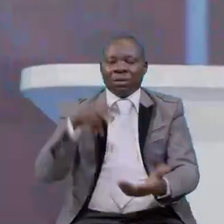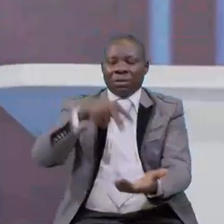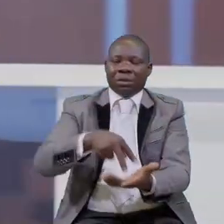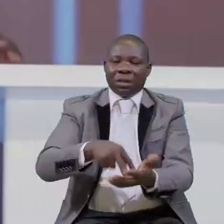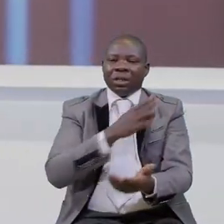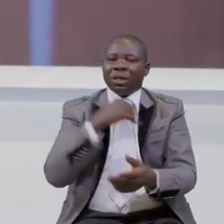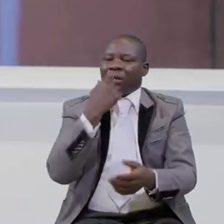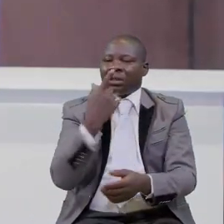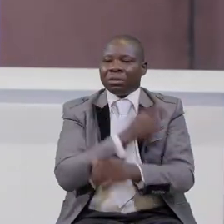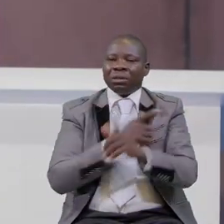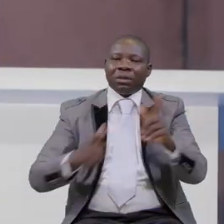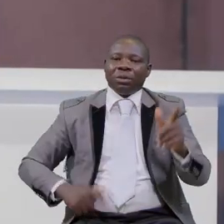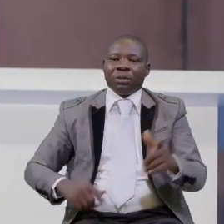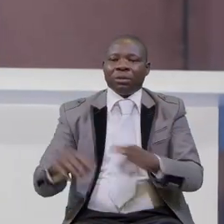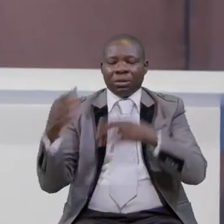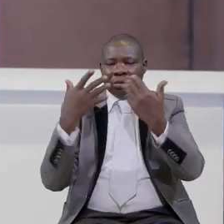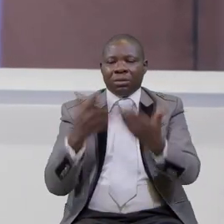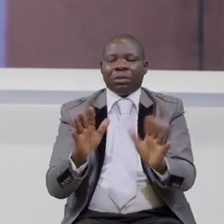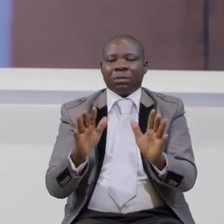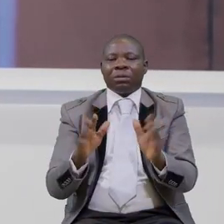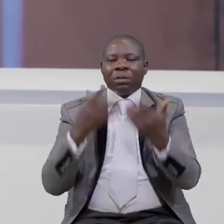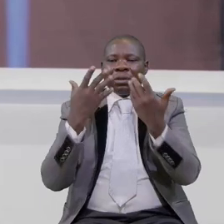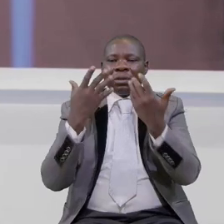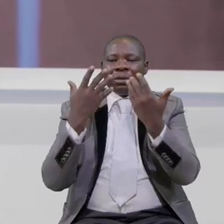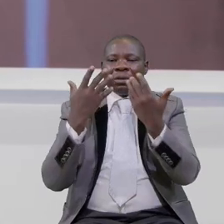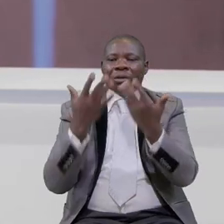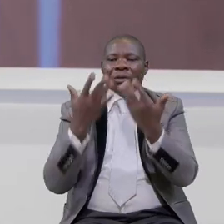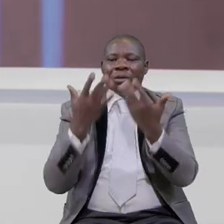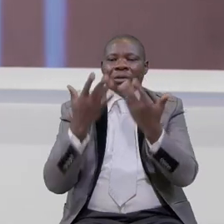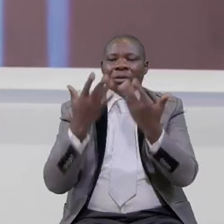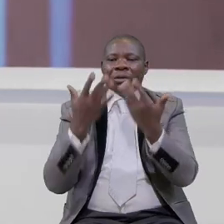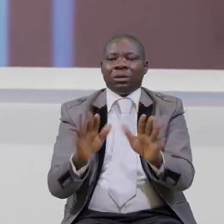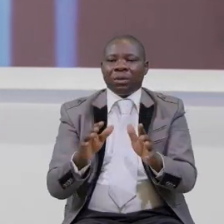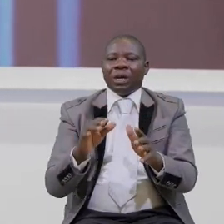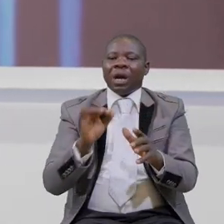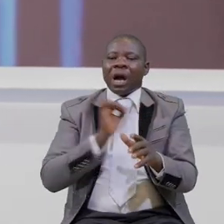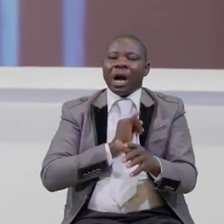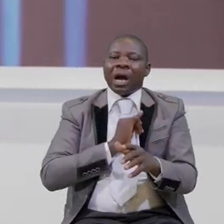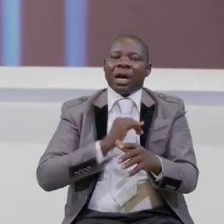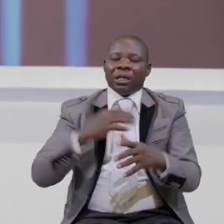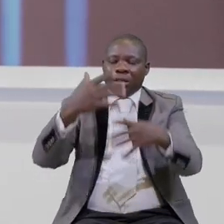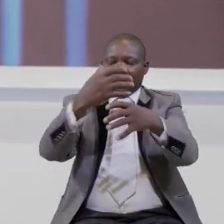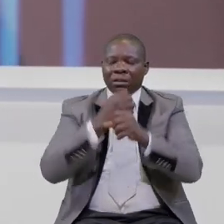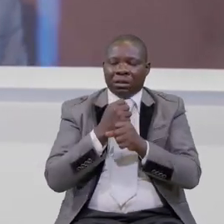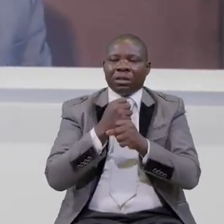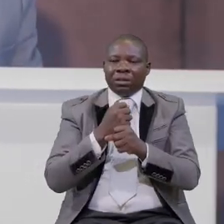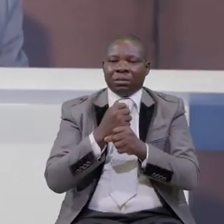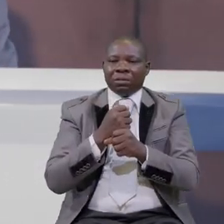Lève-toi et dis au Seigneur, c'est fait. C'est fait. C'est fait. Je